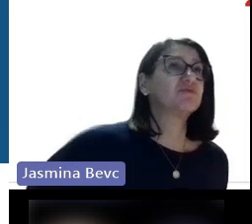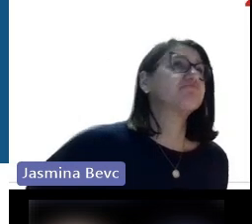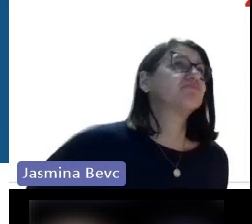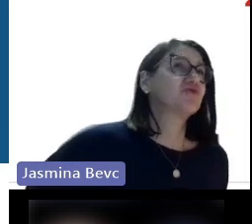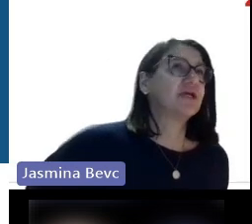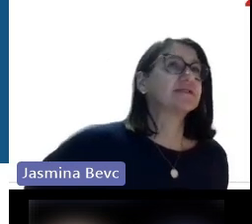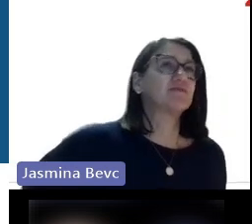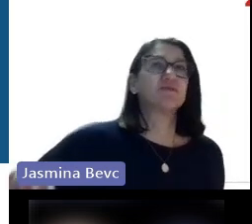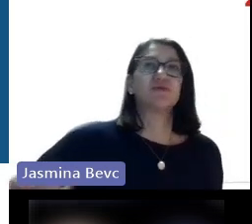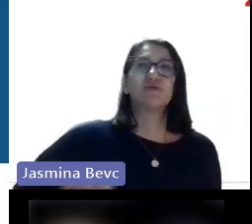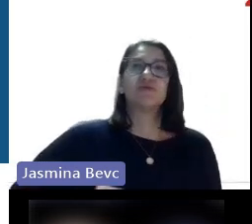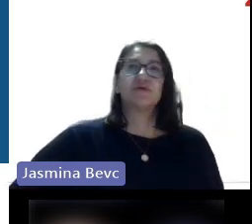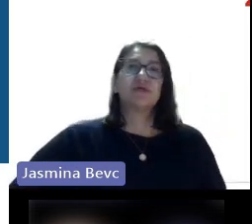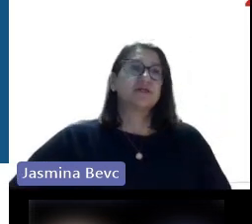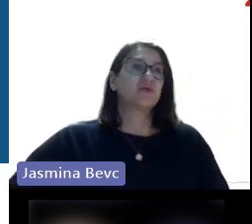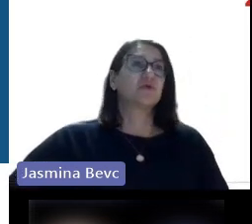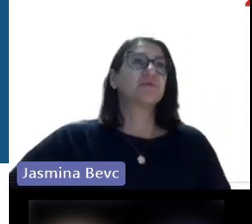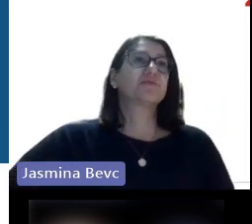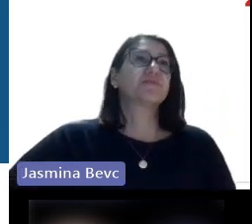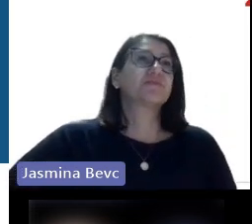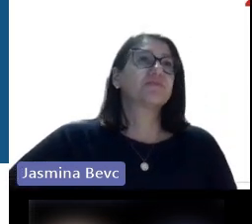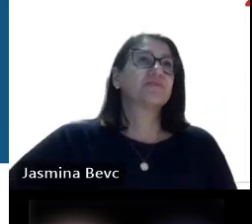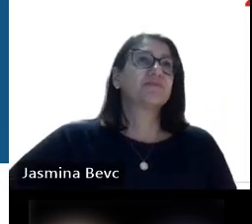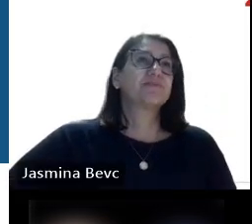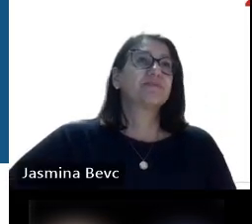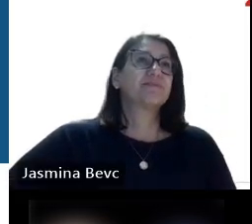svojem življenjskem obdobju? Je drago?